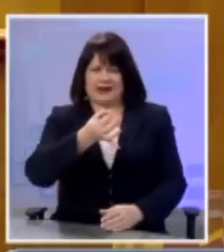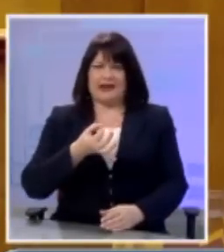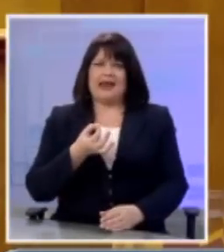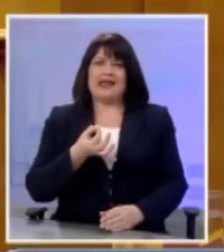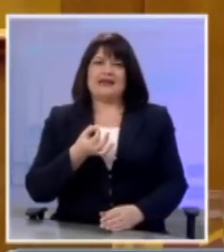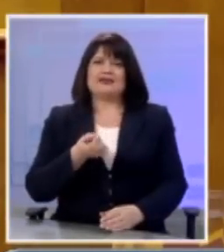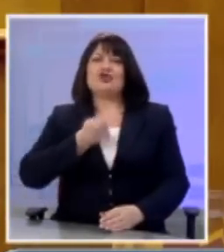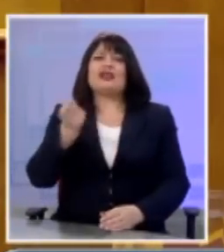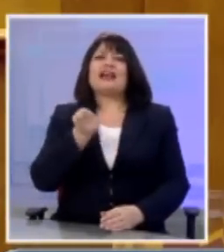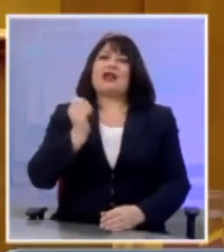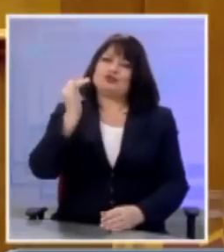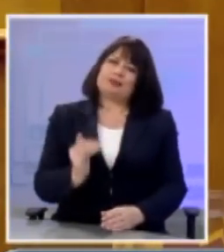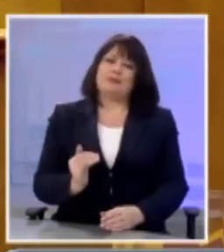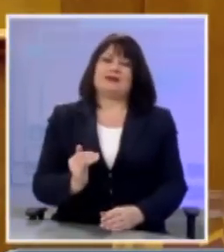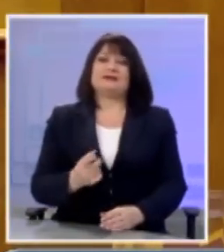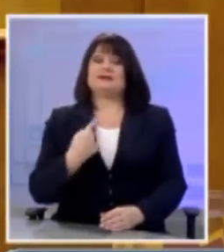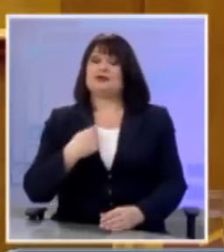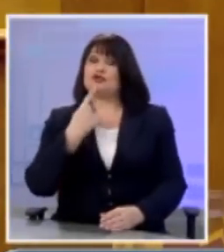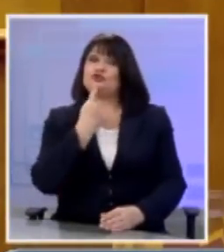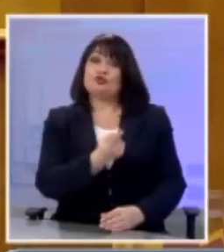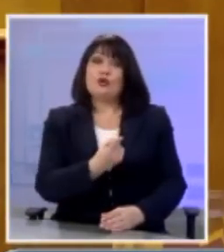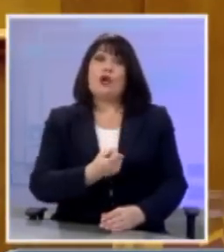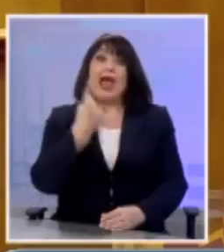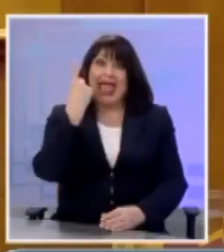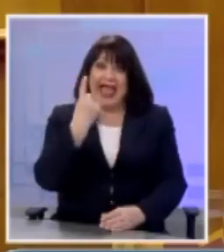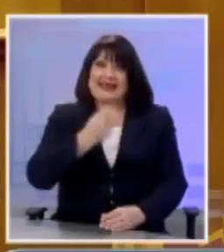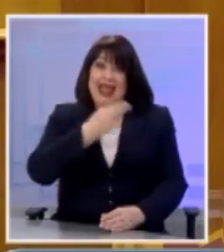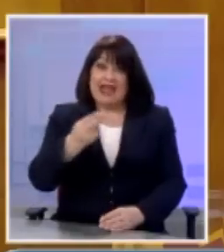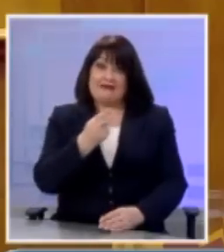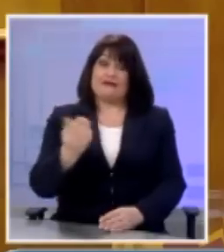μειωθεί το χρέος, λέτε. Και εγώ σας λέω, αν μειωθεί μια δεκάρα, να